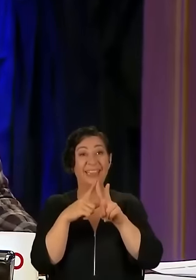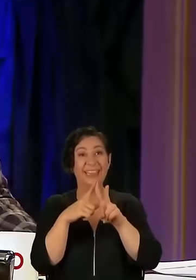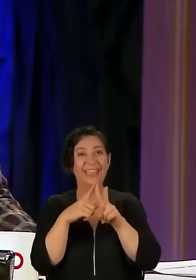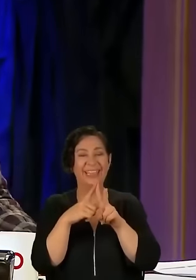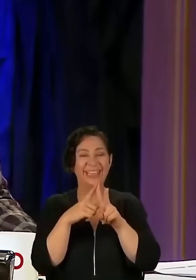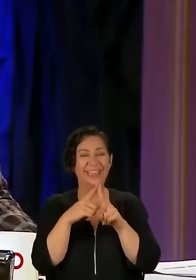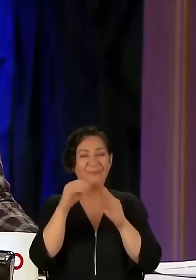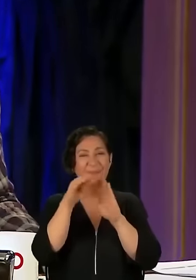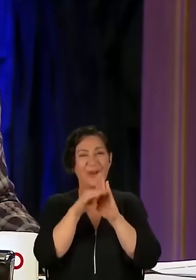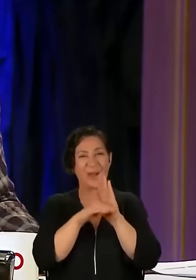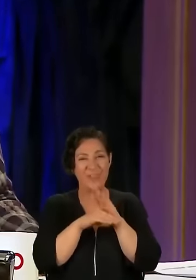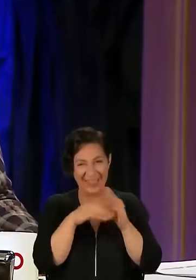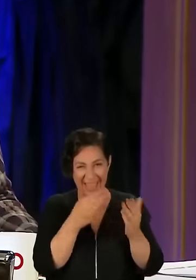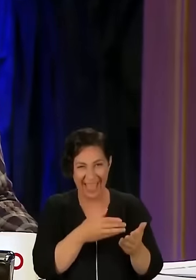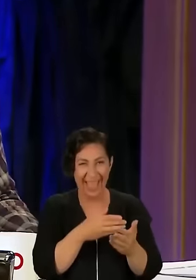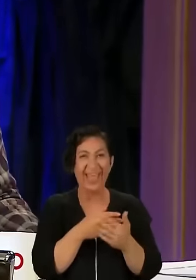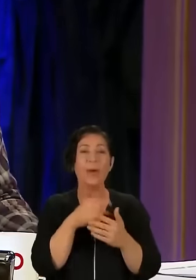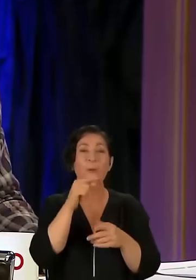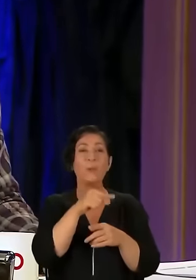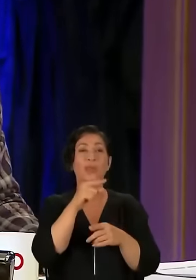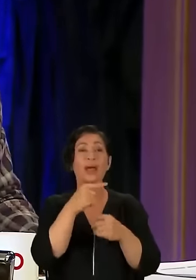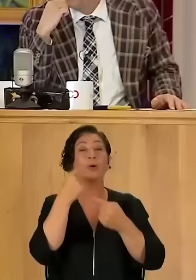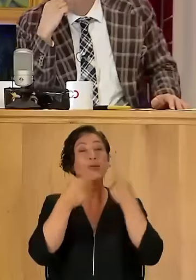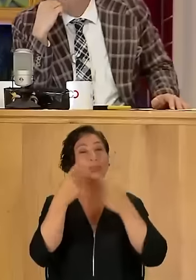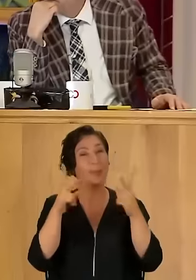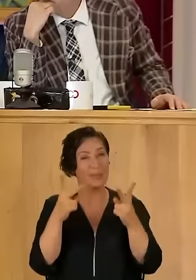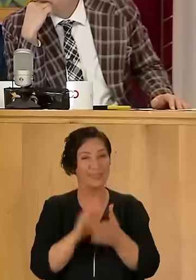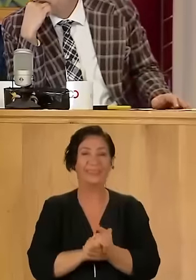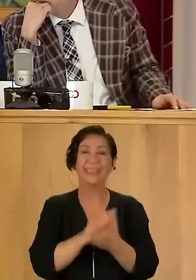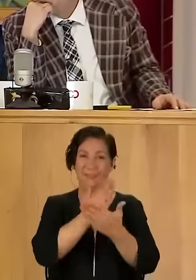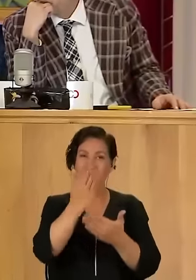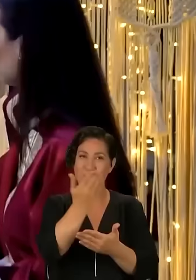Seren Serengil'in programında bunlar işlenebilir. Devam.